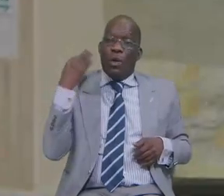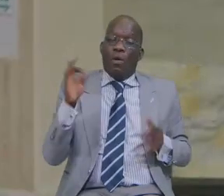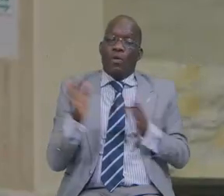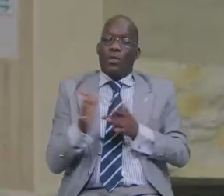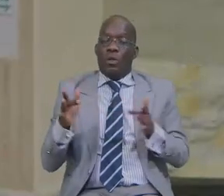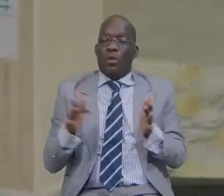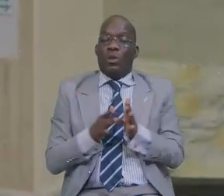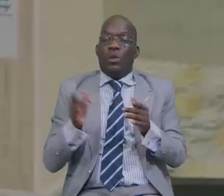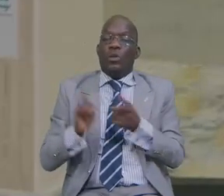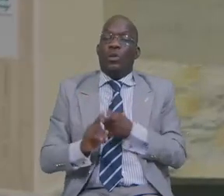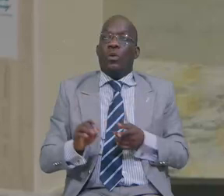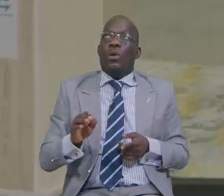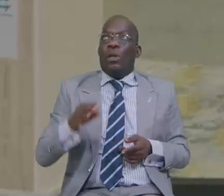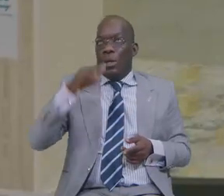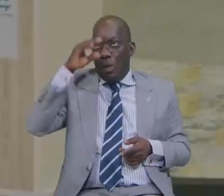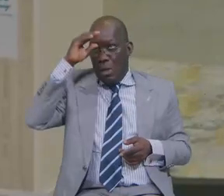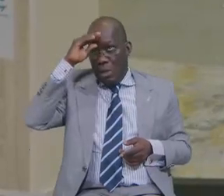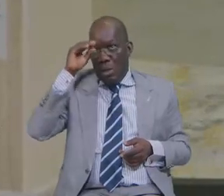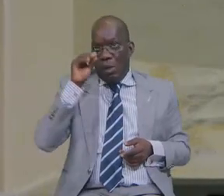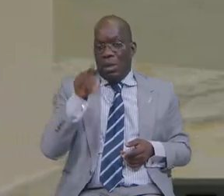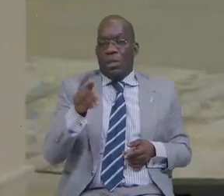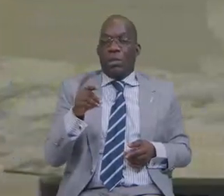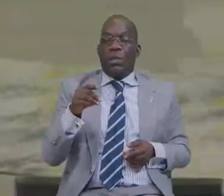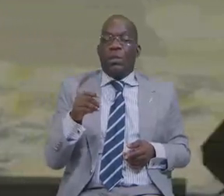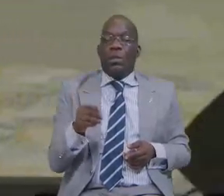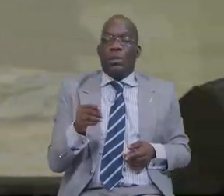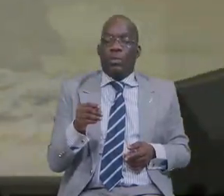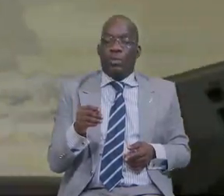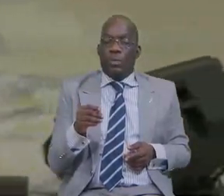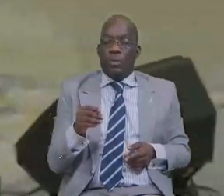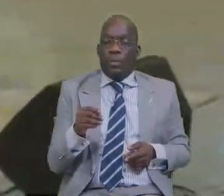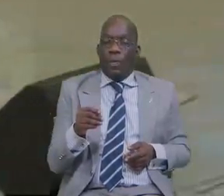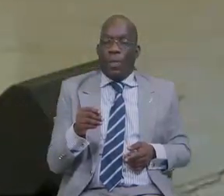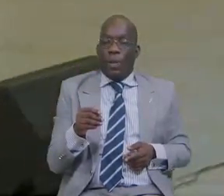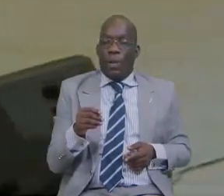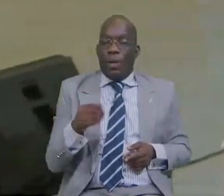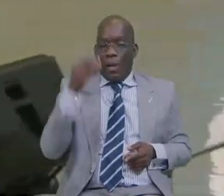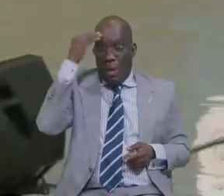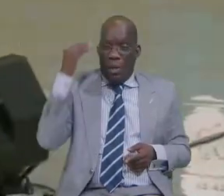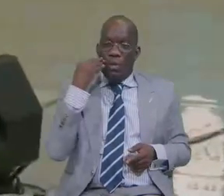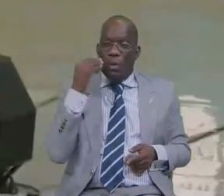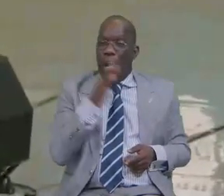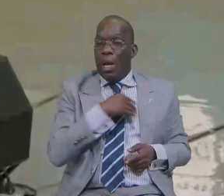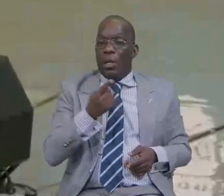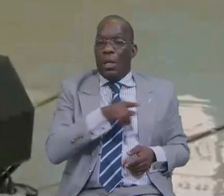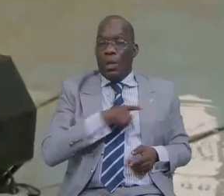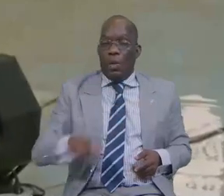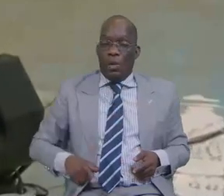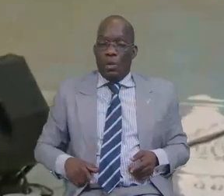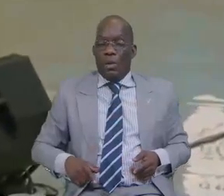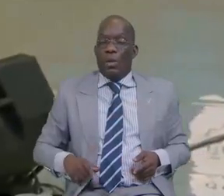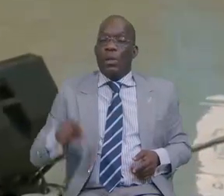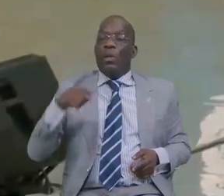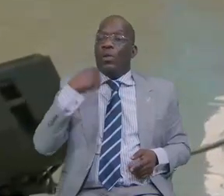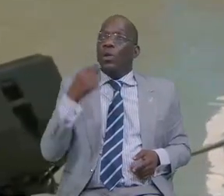tête. Et la vision a cessé. Et le Seigneur lui a dit, Christ